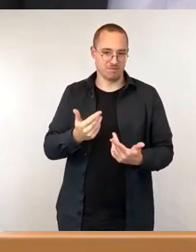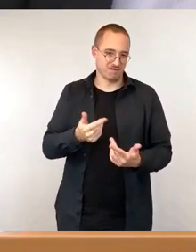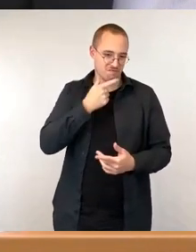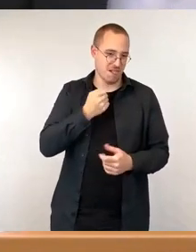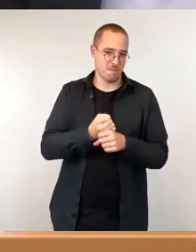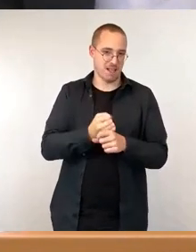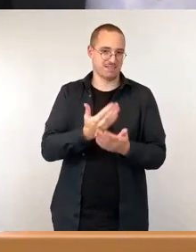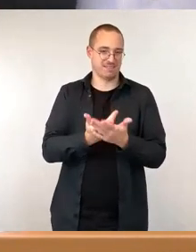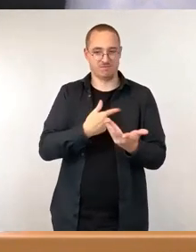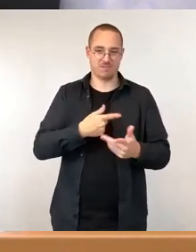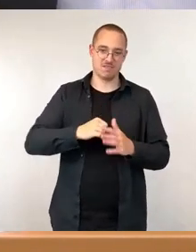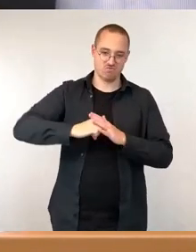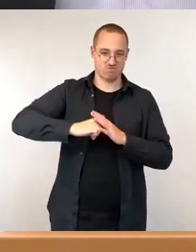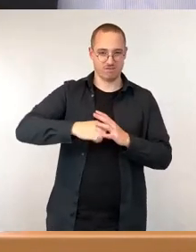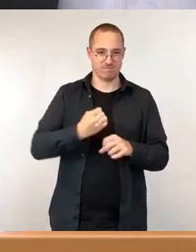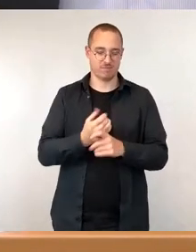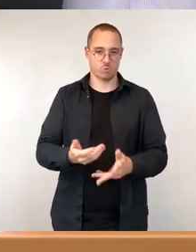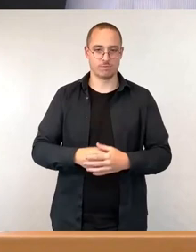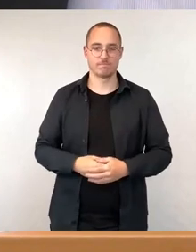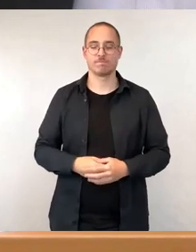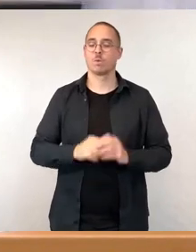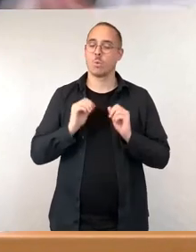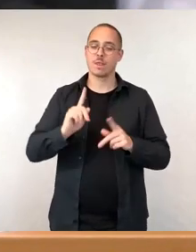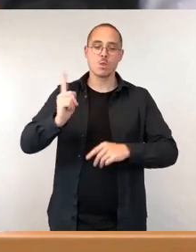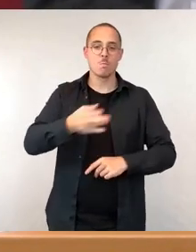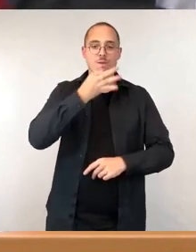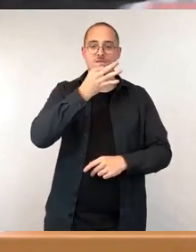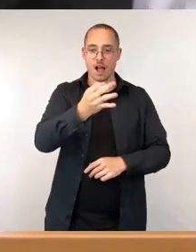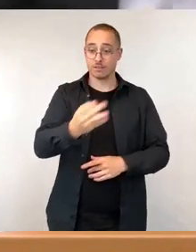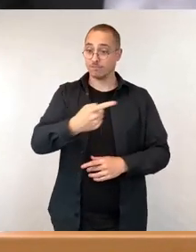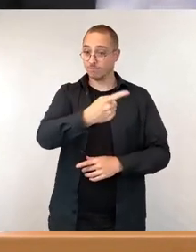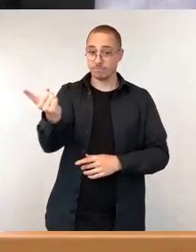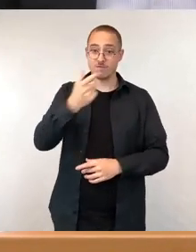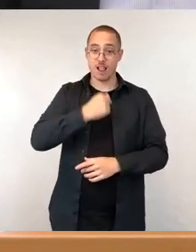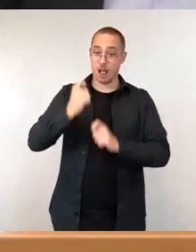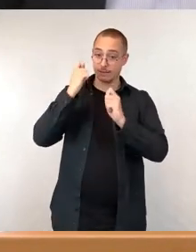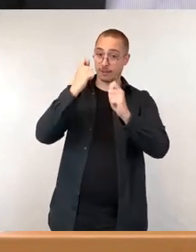Antragsbedarf aus dieser Auszeit? Das kann ich...